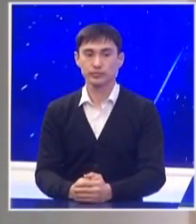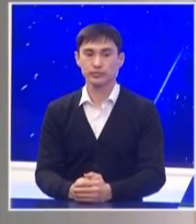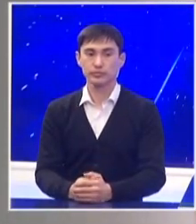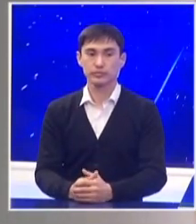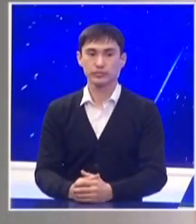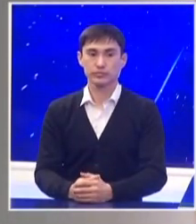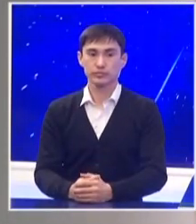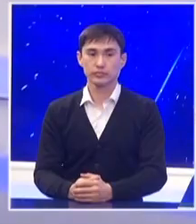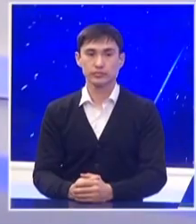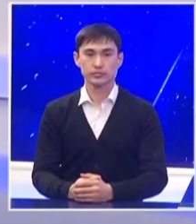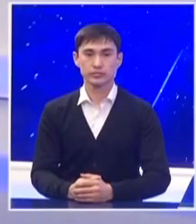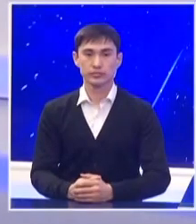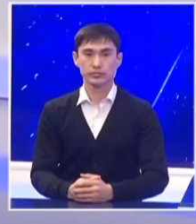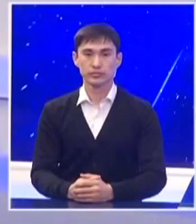ЖИТСУ.